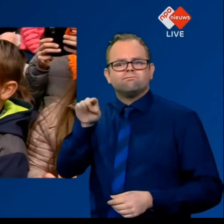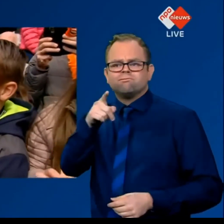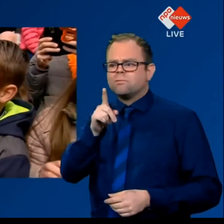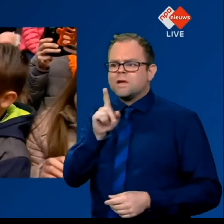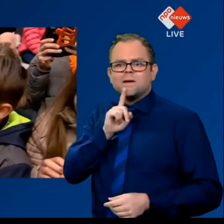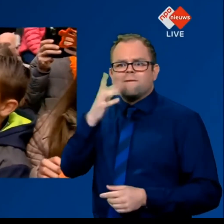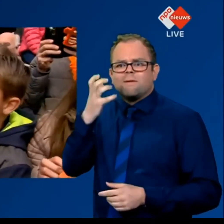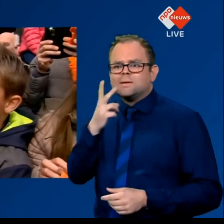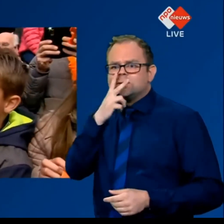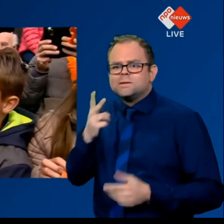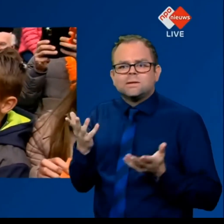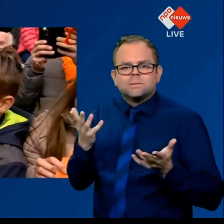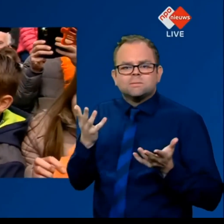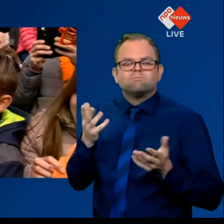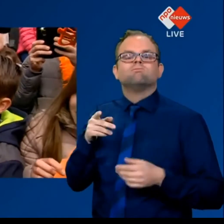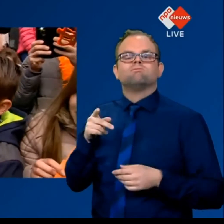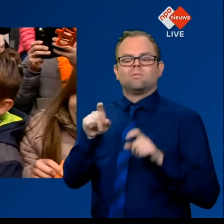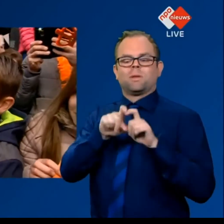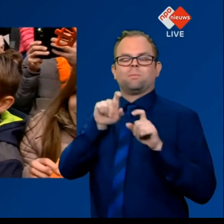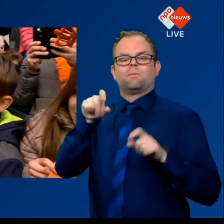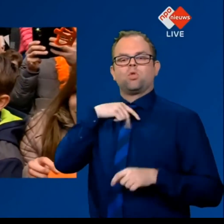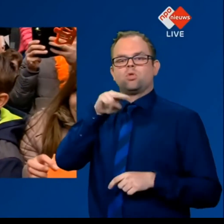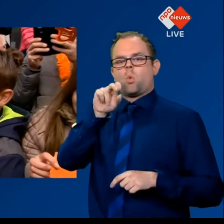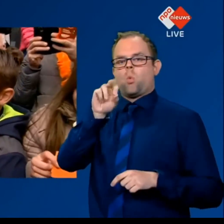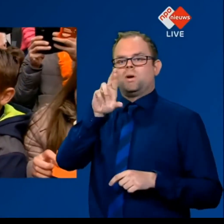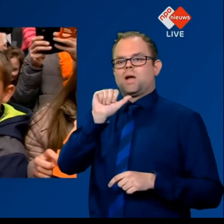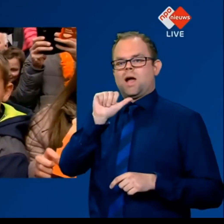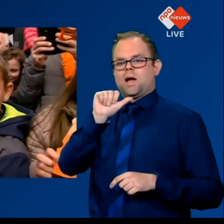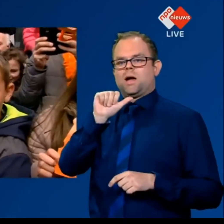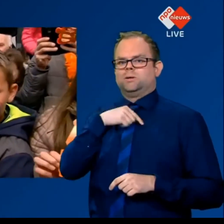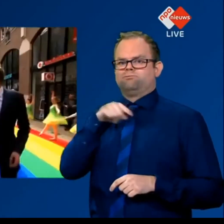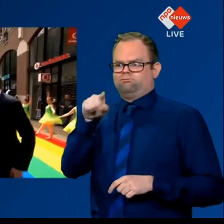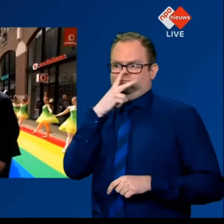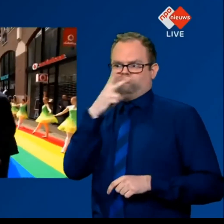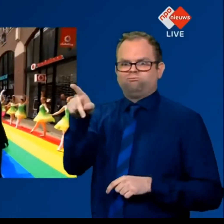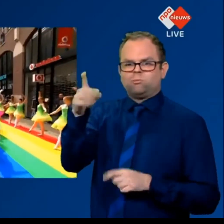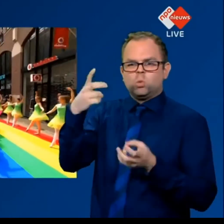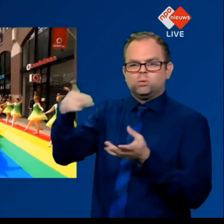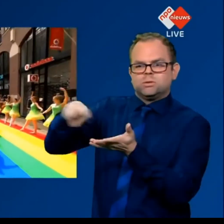ook. Oh. Maar dat is een beetje bijzaak. Ja.